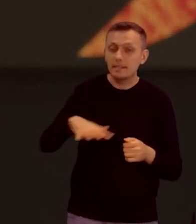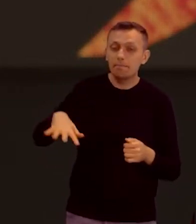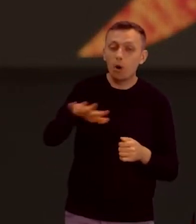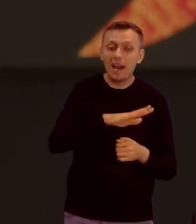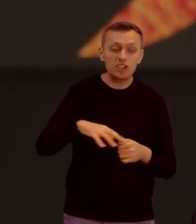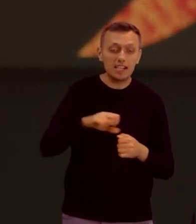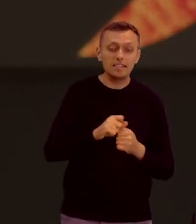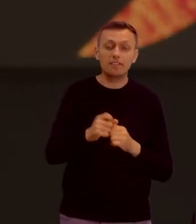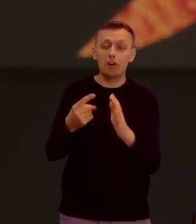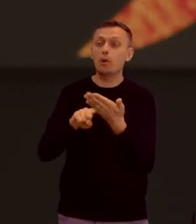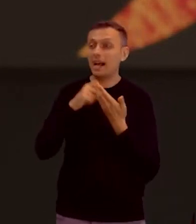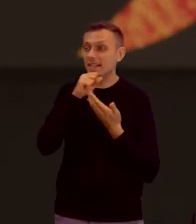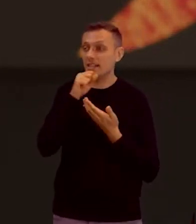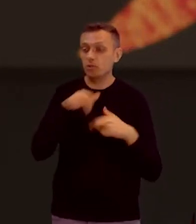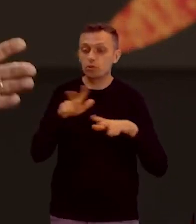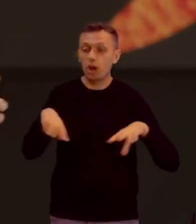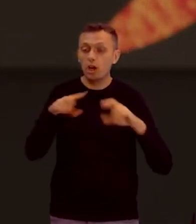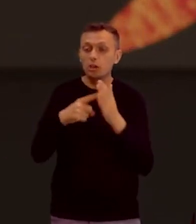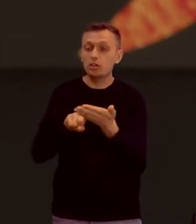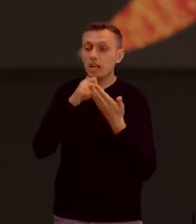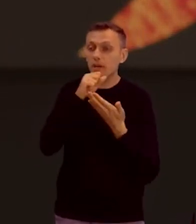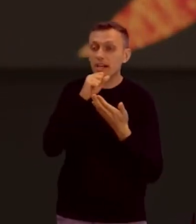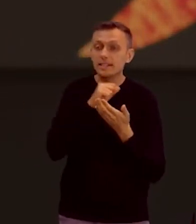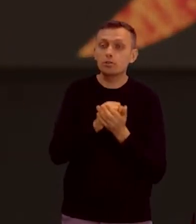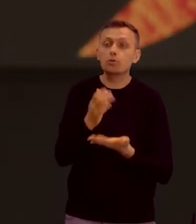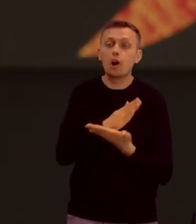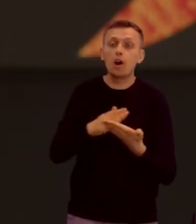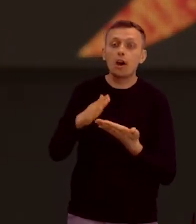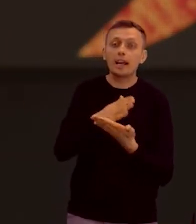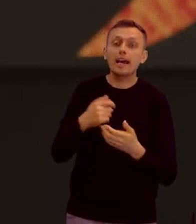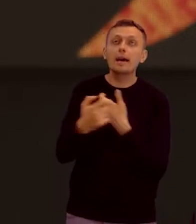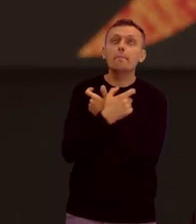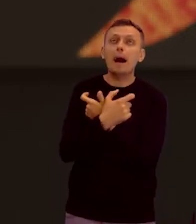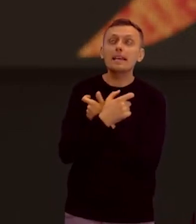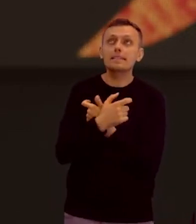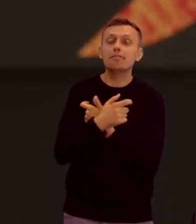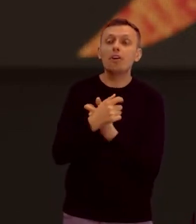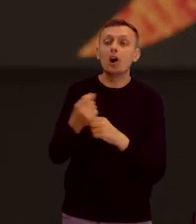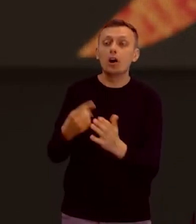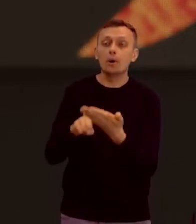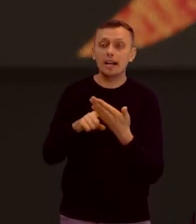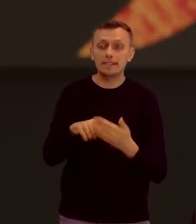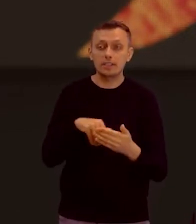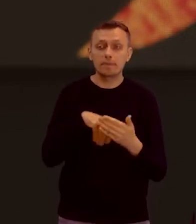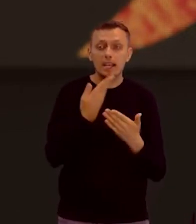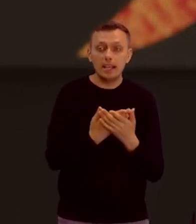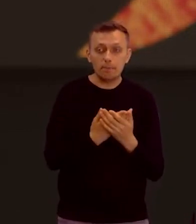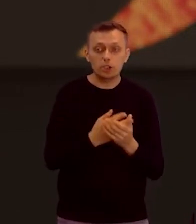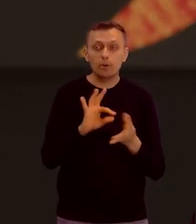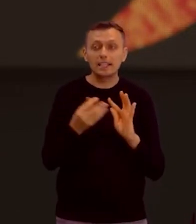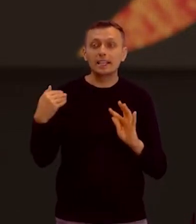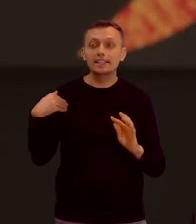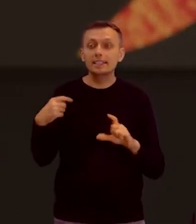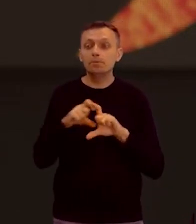kościele i państwie. Na przykład w czasach Starego Testamentu, gdy poganie składali ofiary